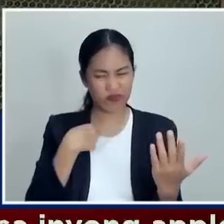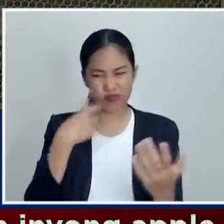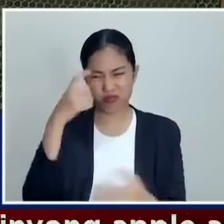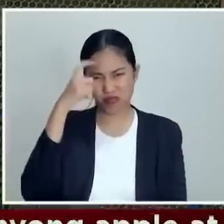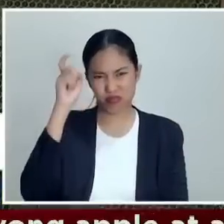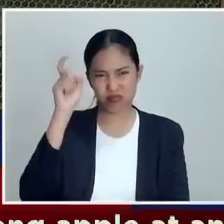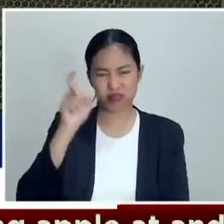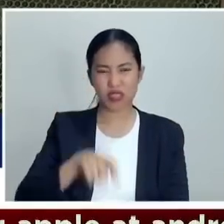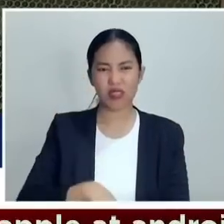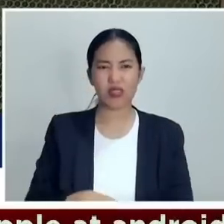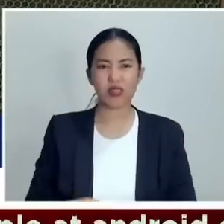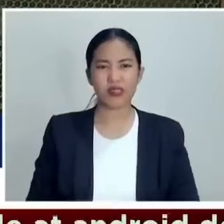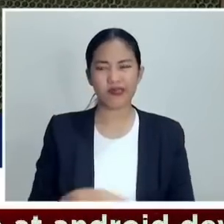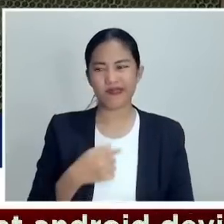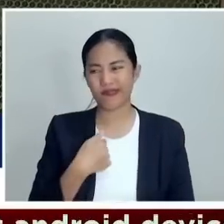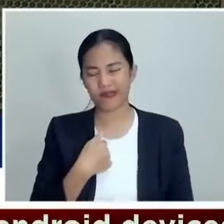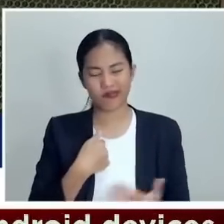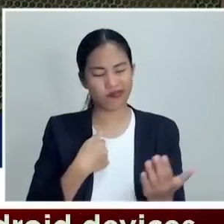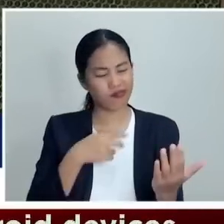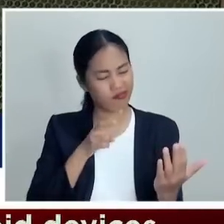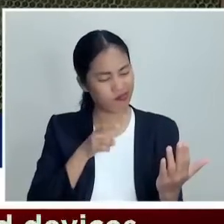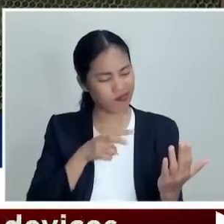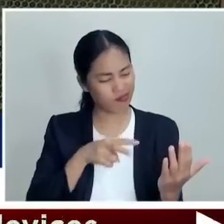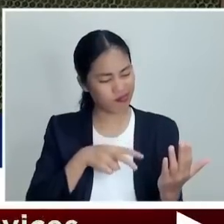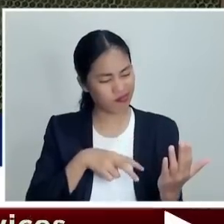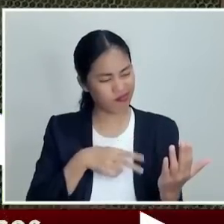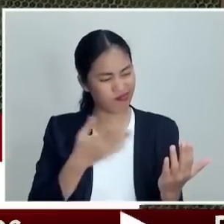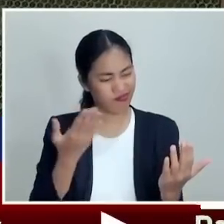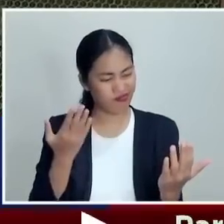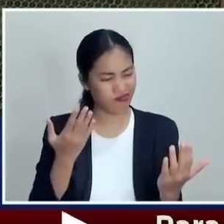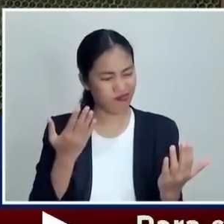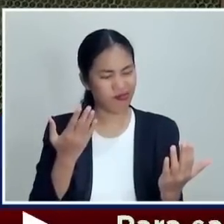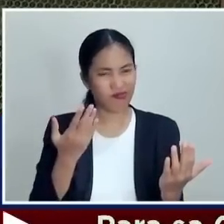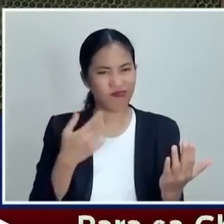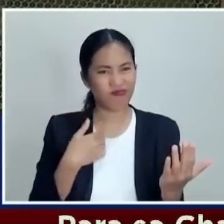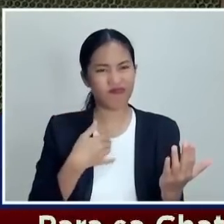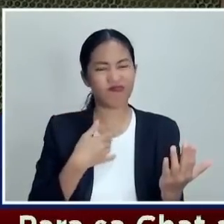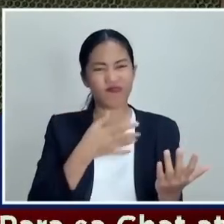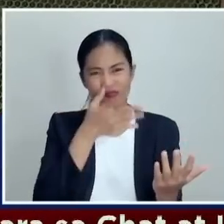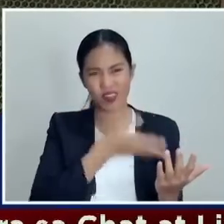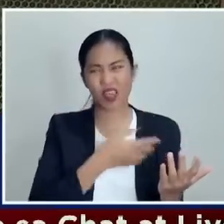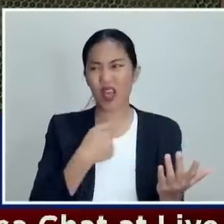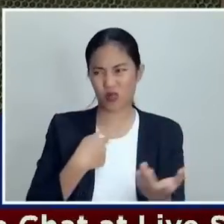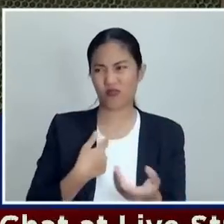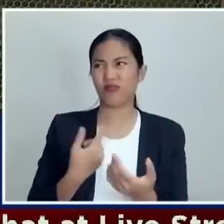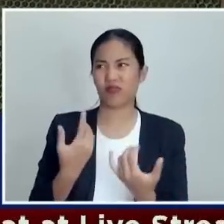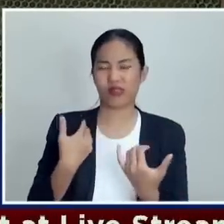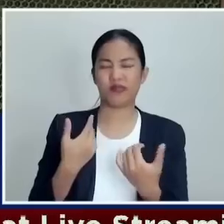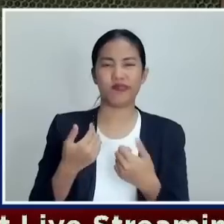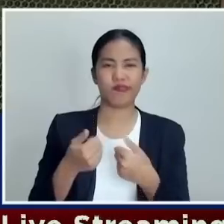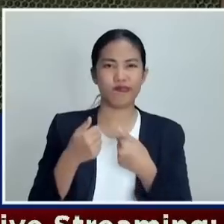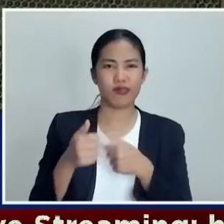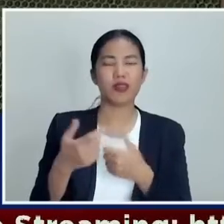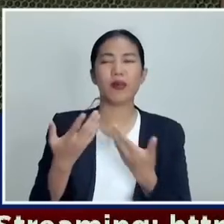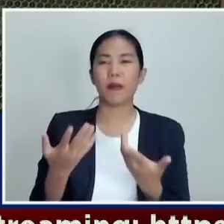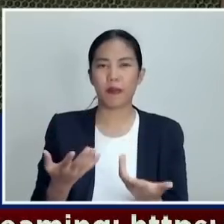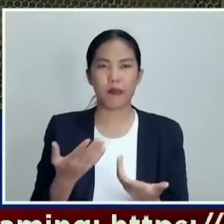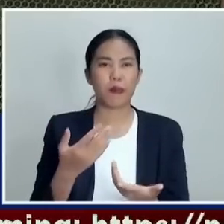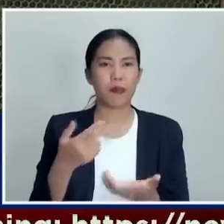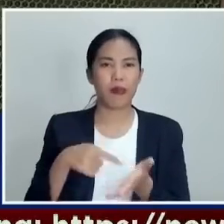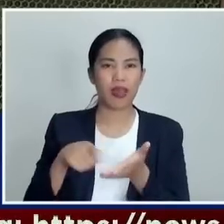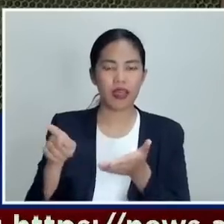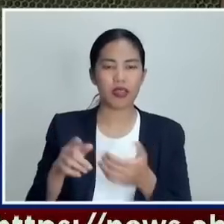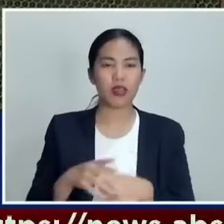ko naman din naiintindihan. So, wala na. Binabayaran ko na lang po. Okay. Ang importanteng number